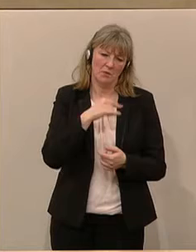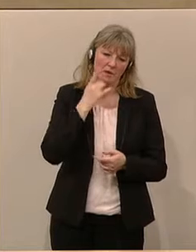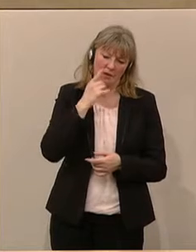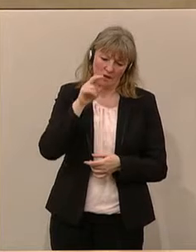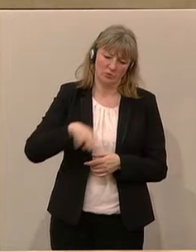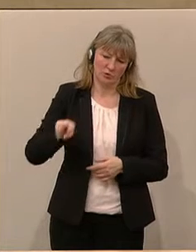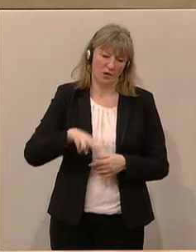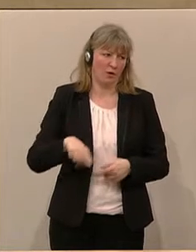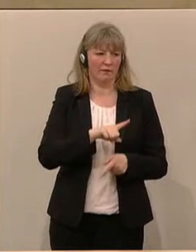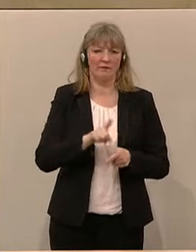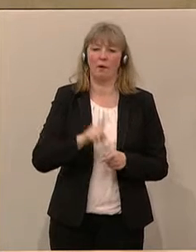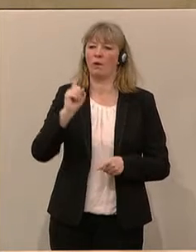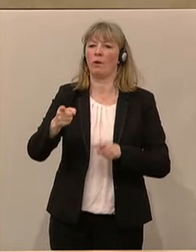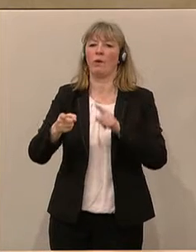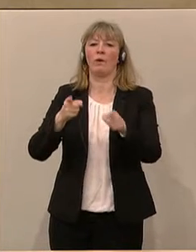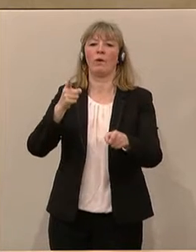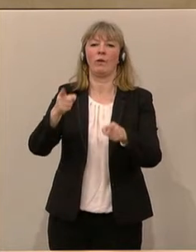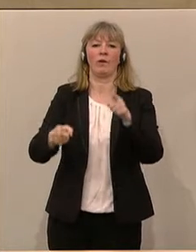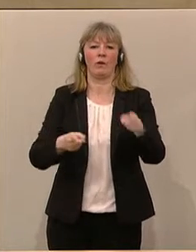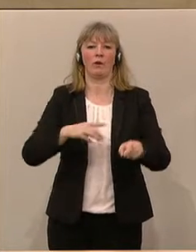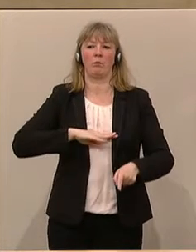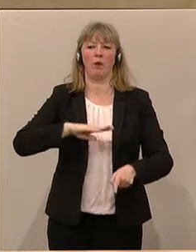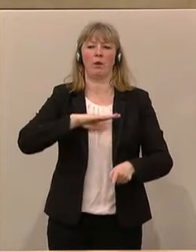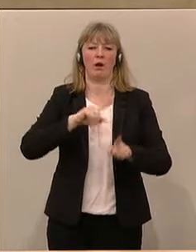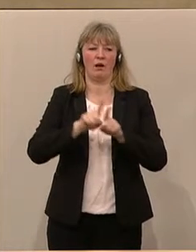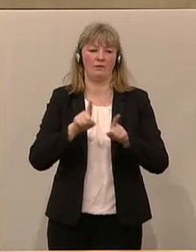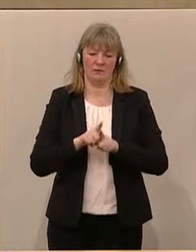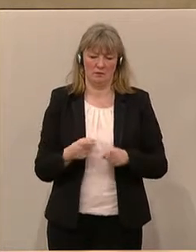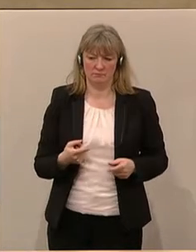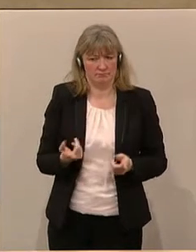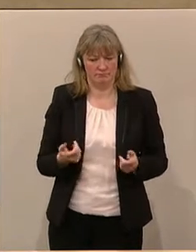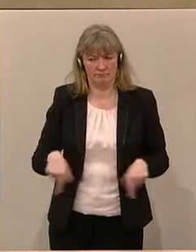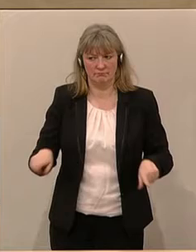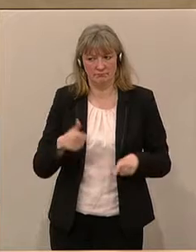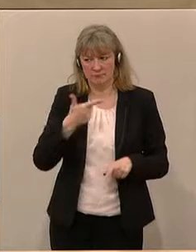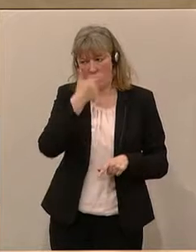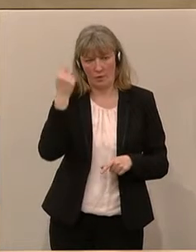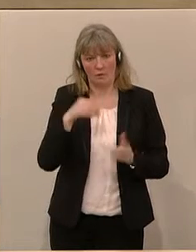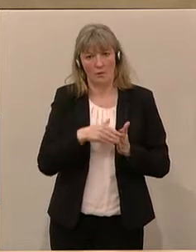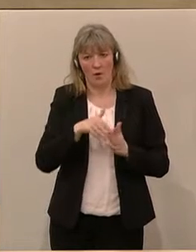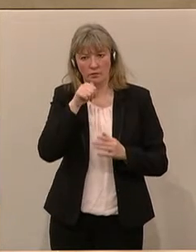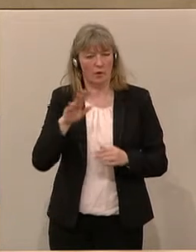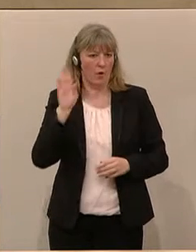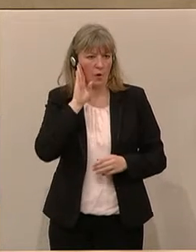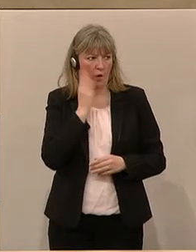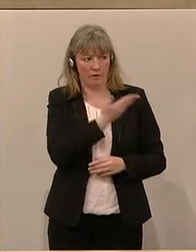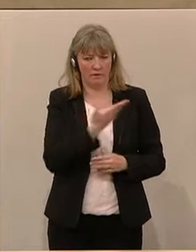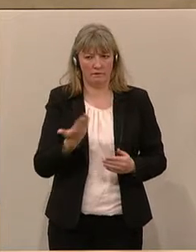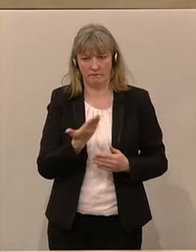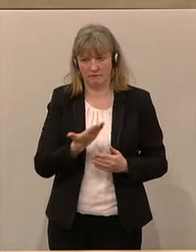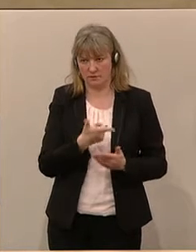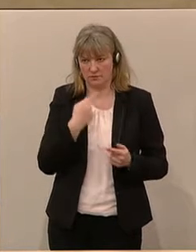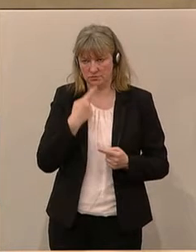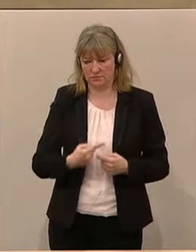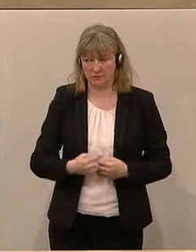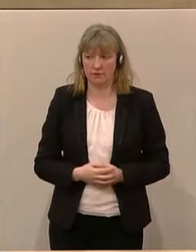dieser moralisierende, erhobene Zeigefinger jedes Mal, das brauchen die Leute nicht, diese Beschulmeisterungen. Ich